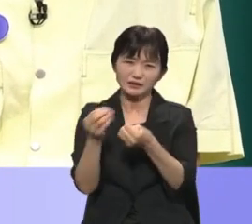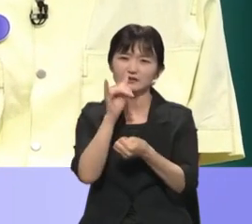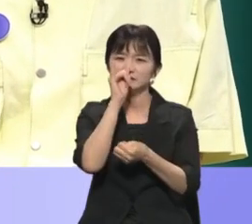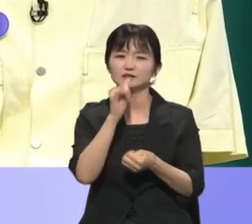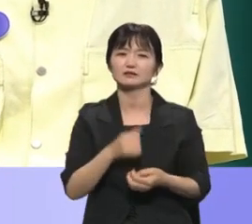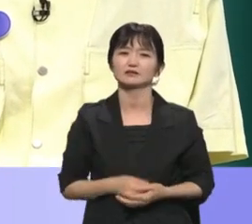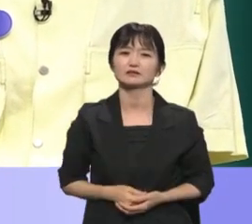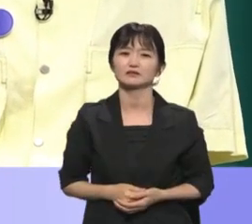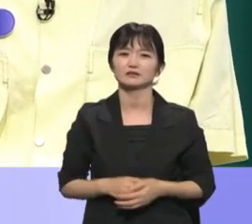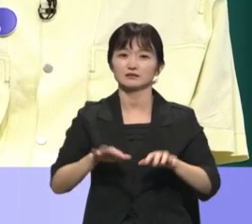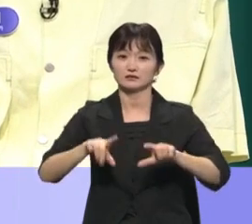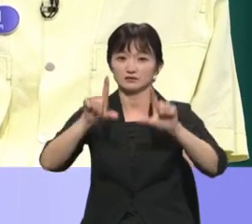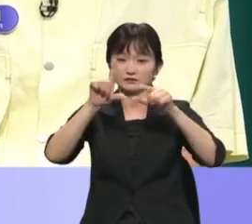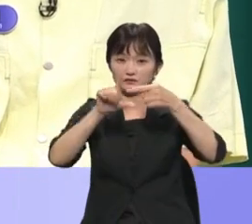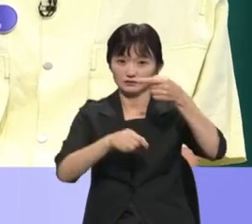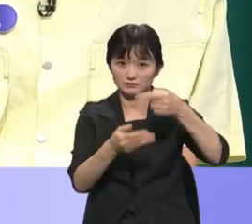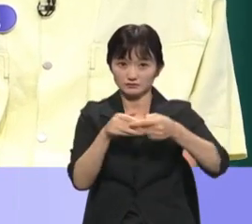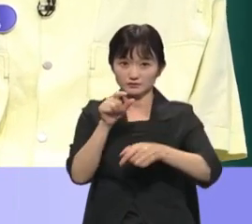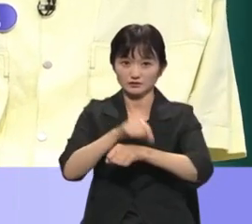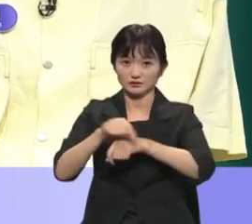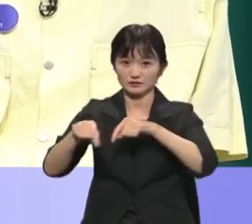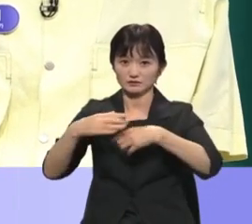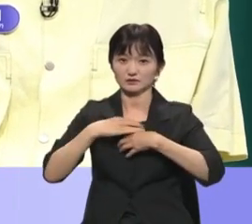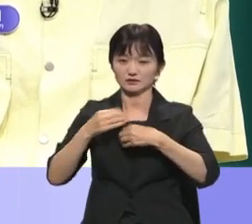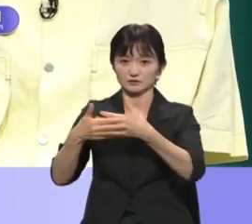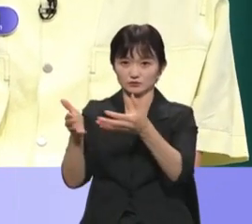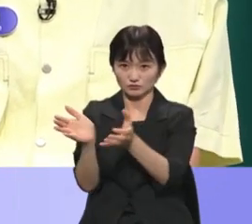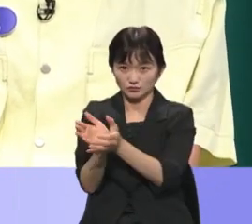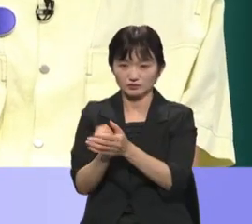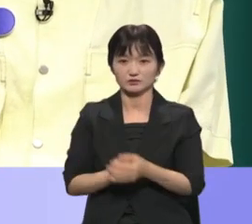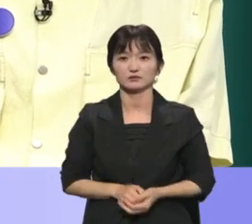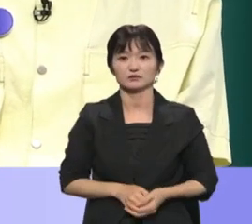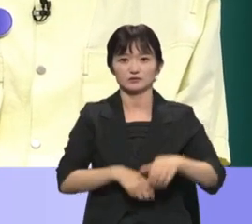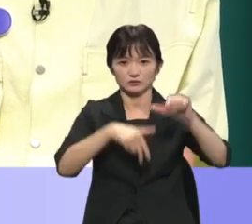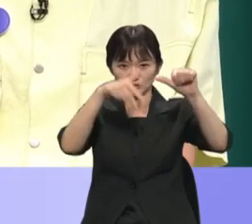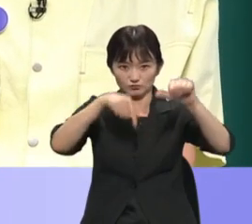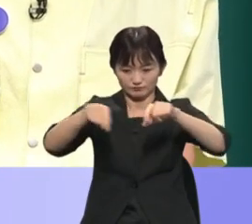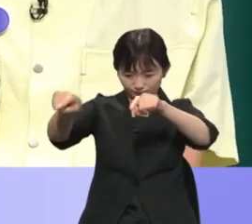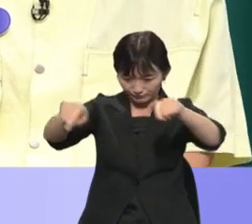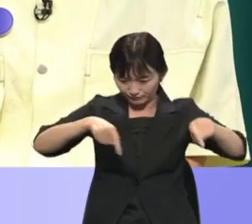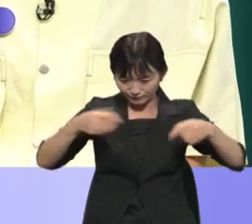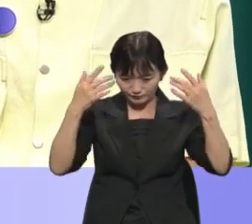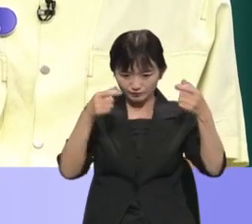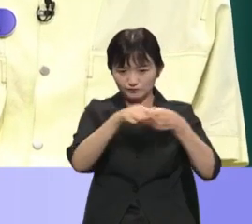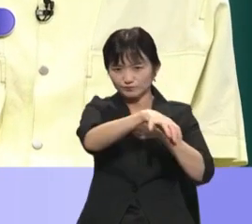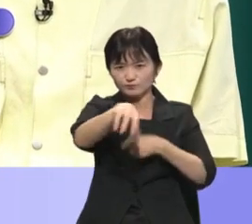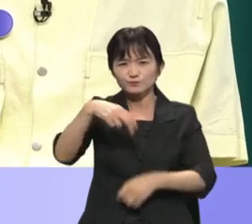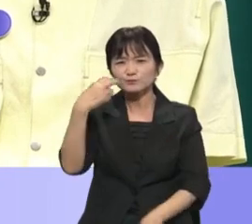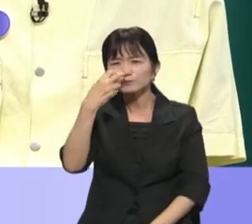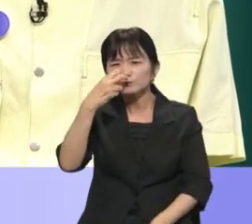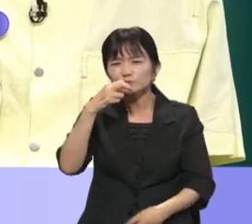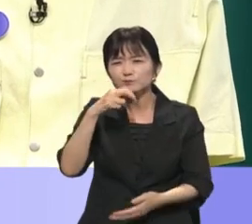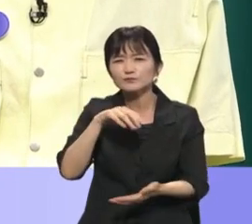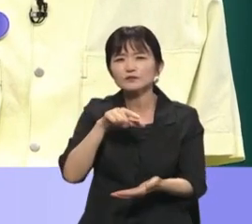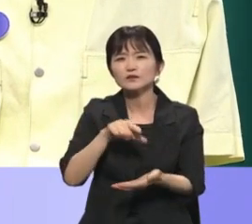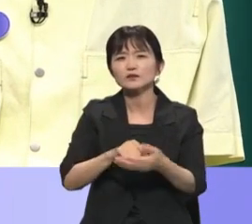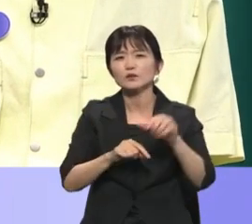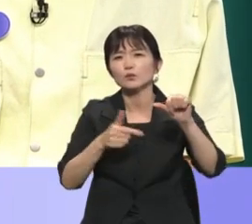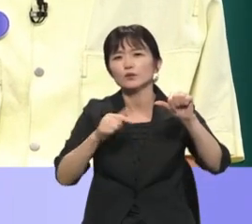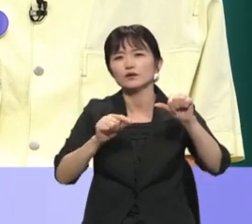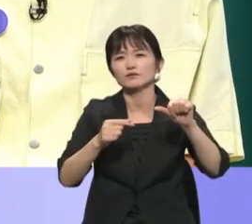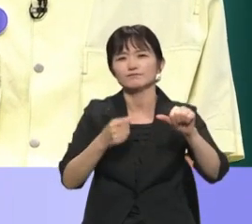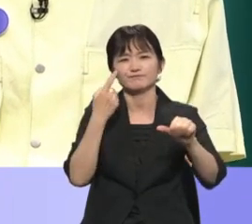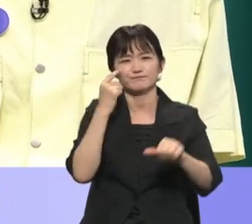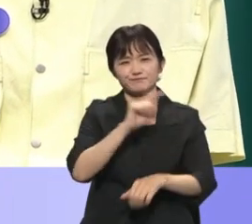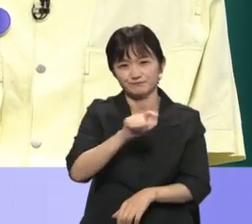하다고 해요 그래서 올해 초에 이제 행안부가 딱 5주 전국 스쿨존 단속 했는데 5주 동안 5만 건이 넘게 적발이 됐다는 거예요